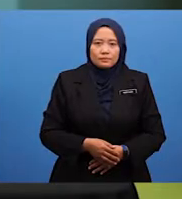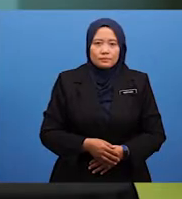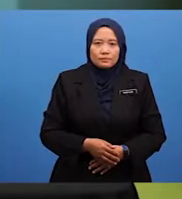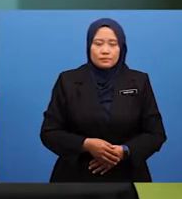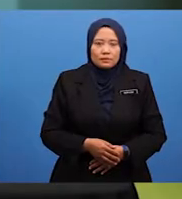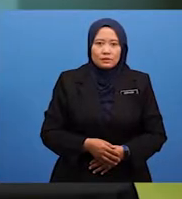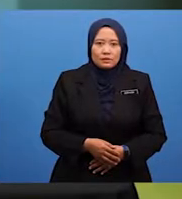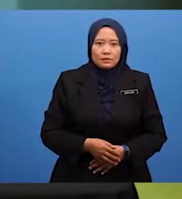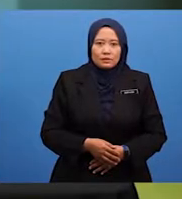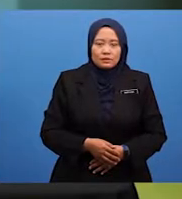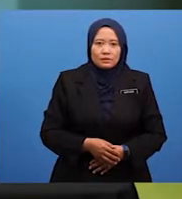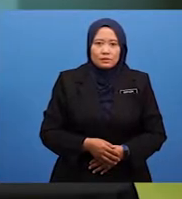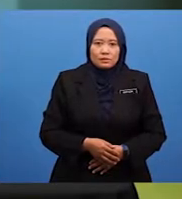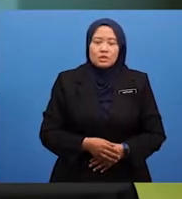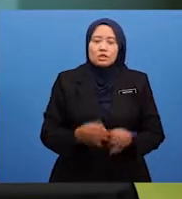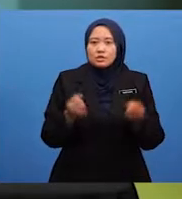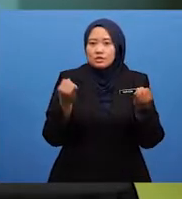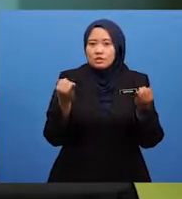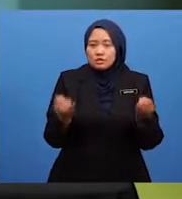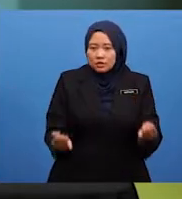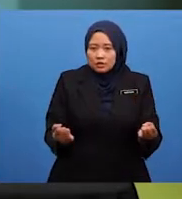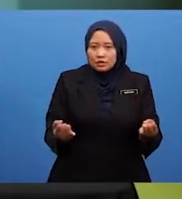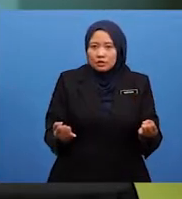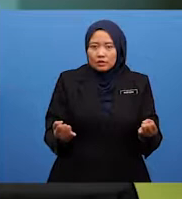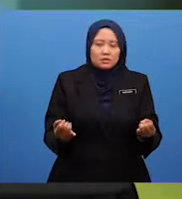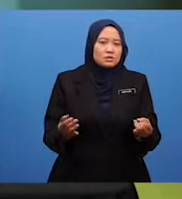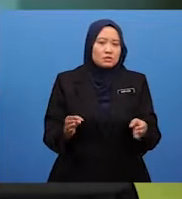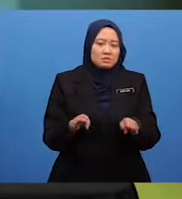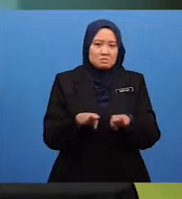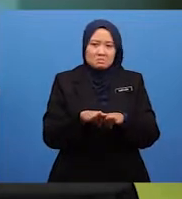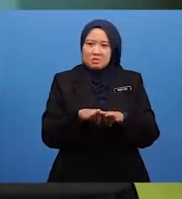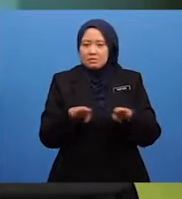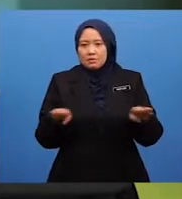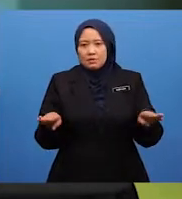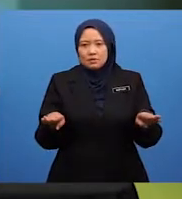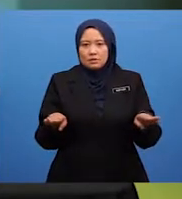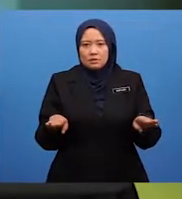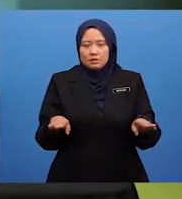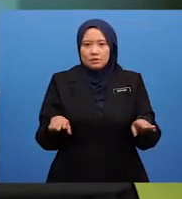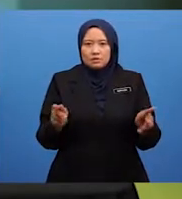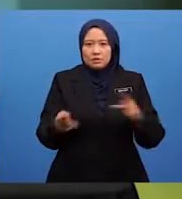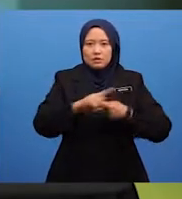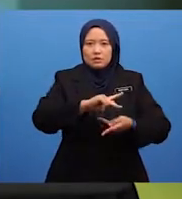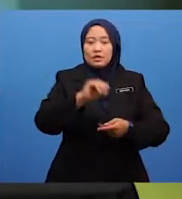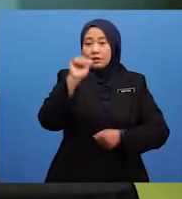Jadi, jisim kedua-dua kotak ini berbeza. Kotak A lebih berat